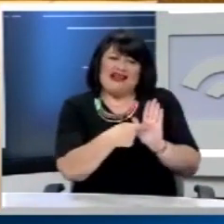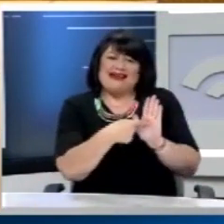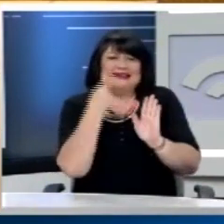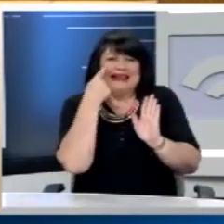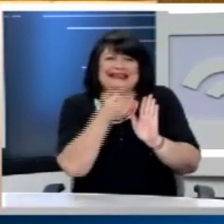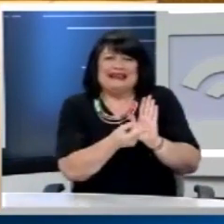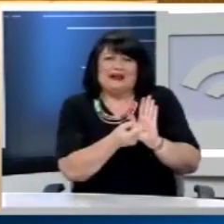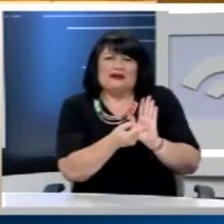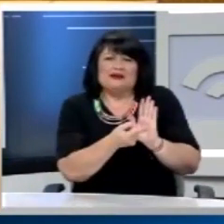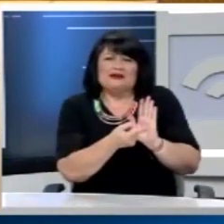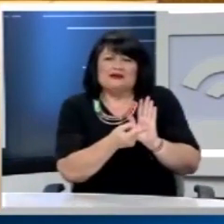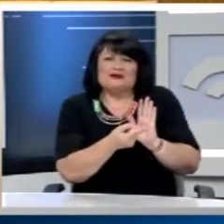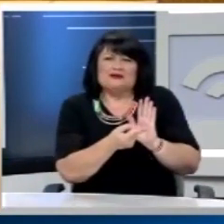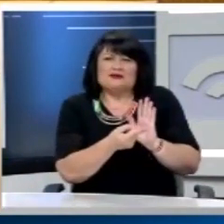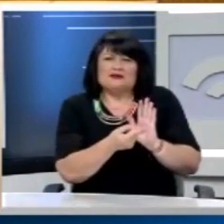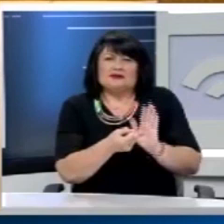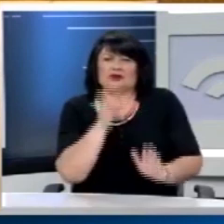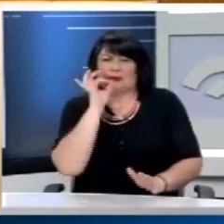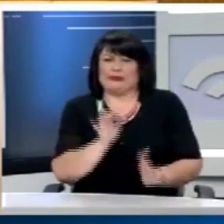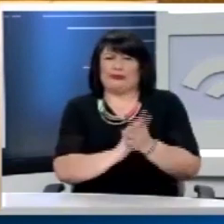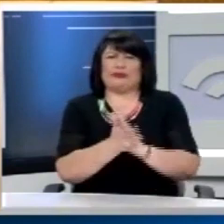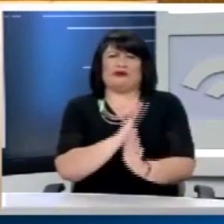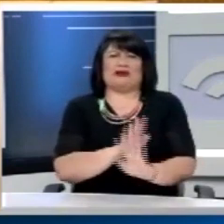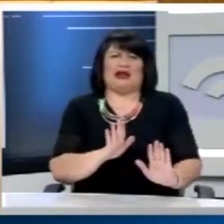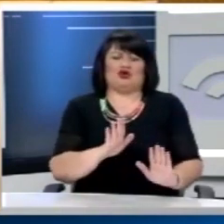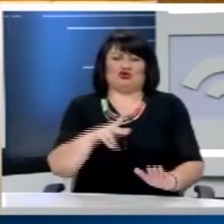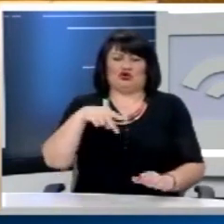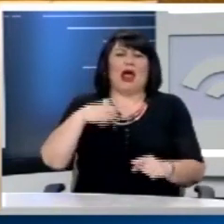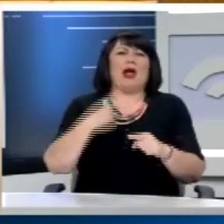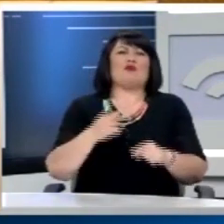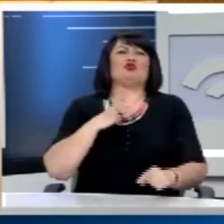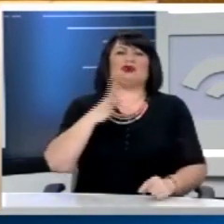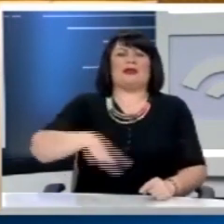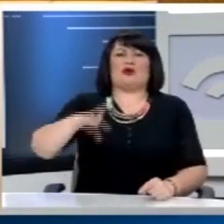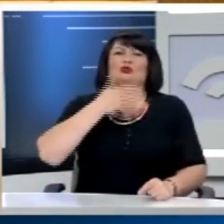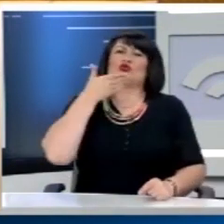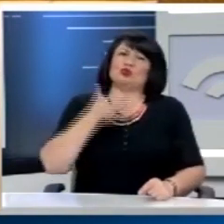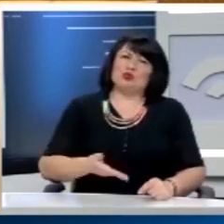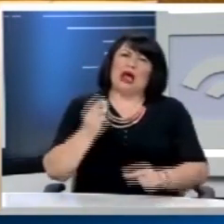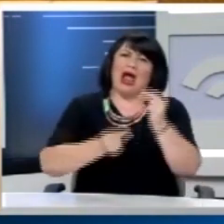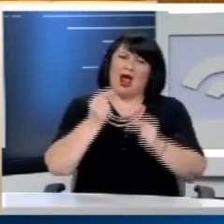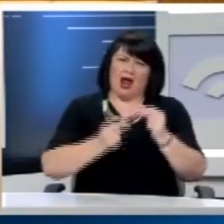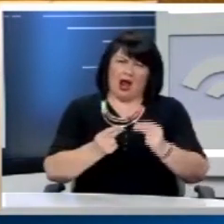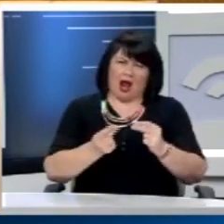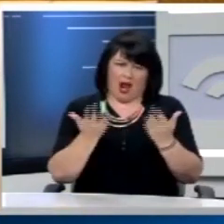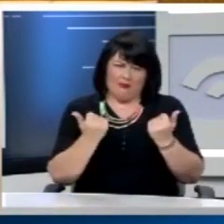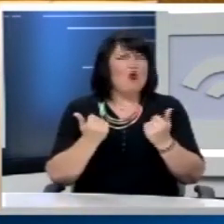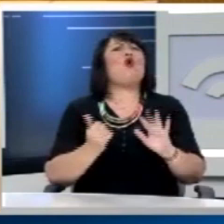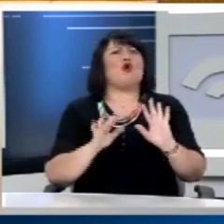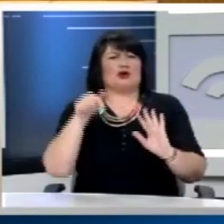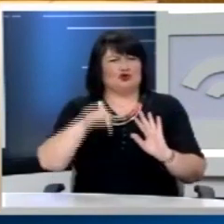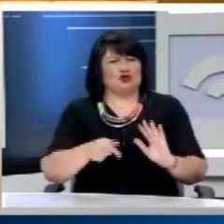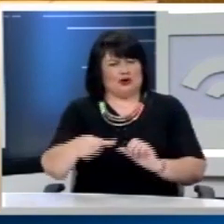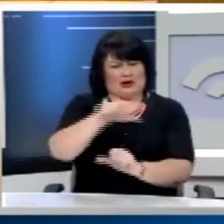Το Κοντέρ όχι μόνο δεν μηδενίζει για τα λαϊκά στρώματα τα προβλήματα με την κυβερνητική εναλλαγή, αλλά η